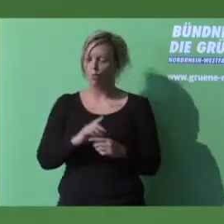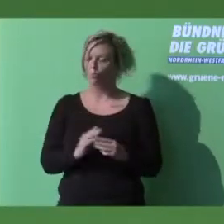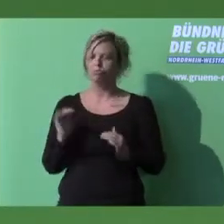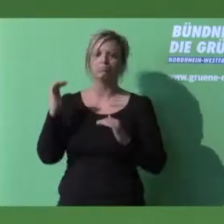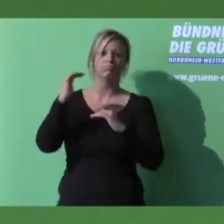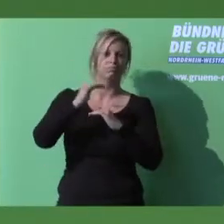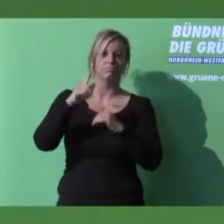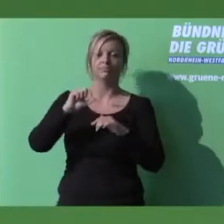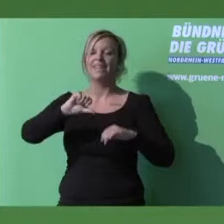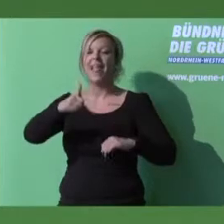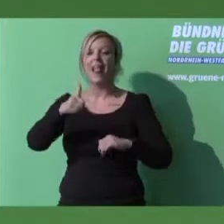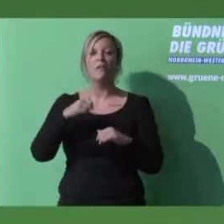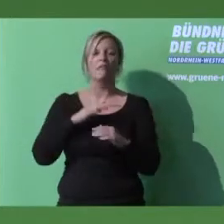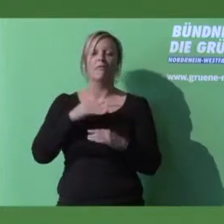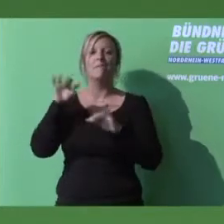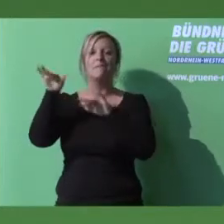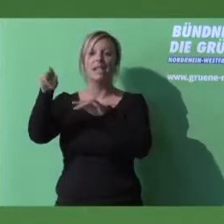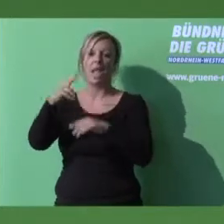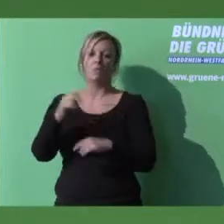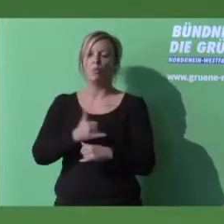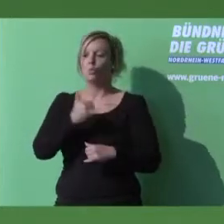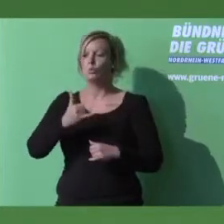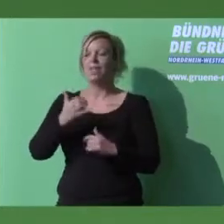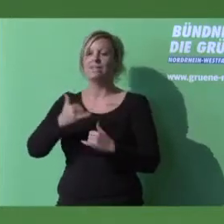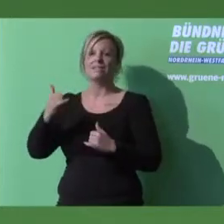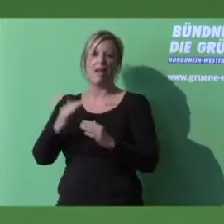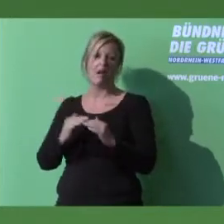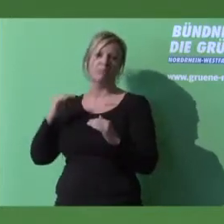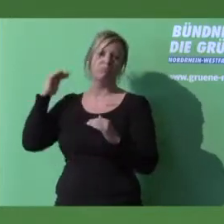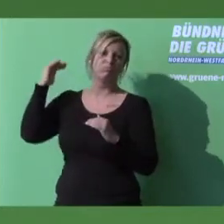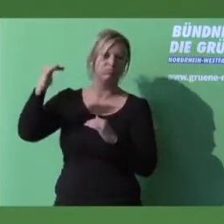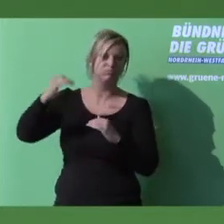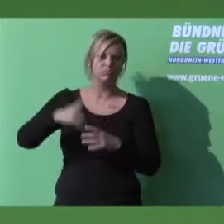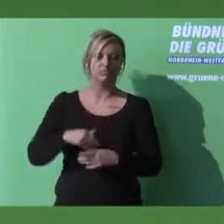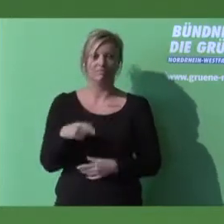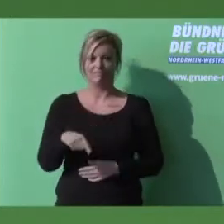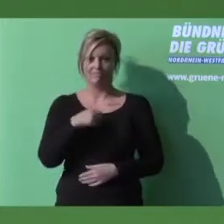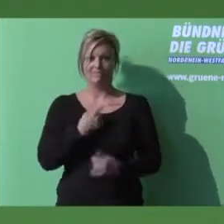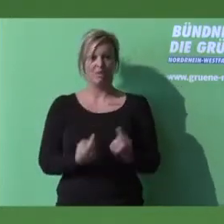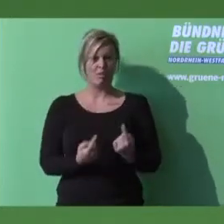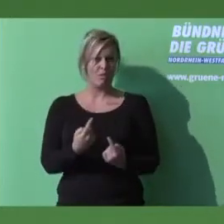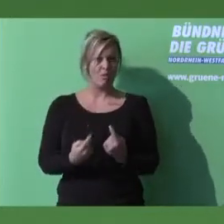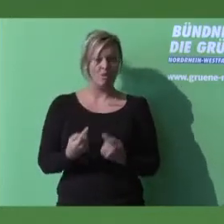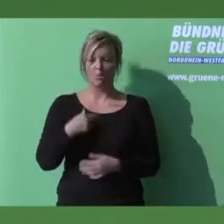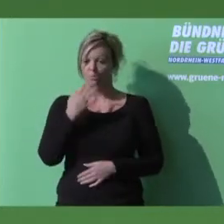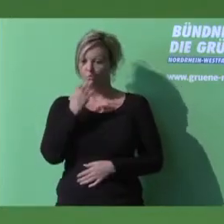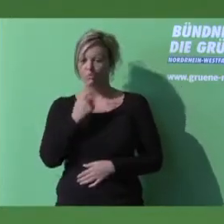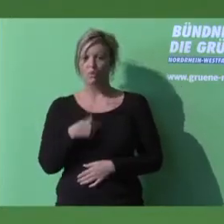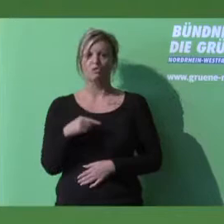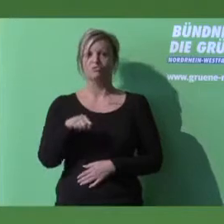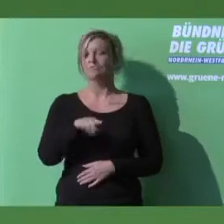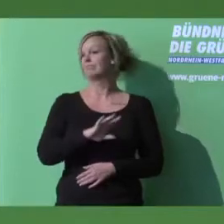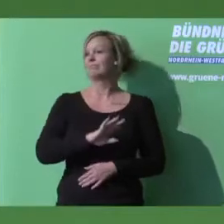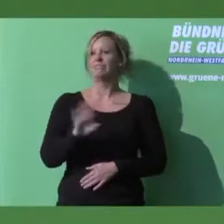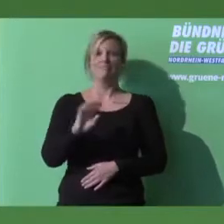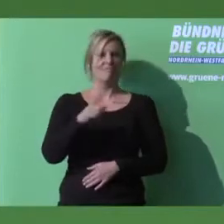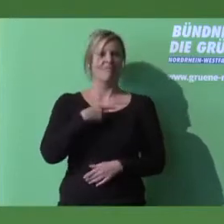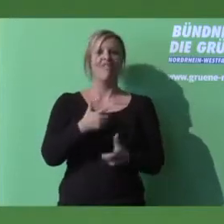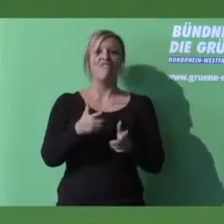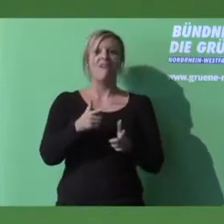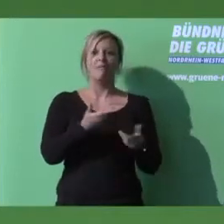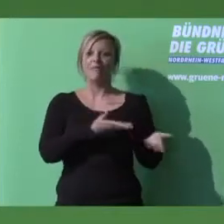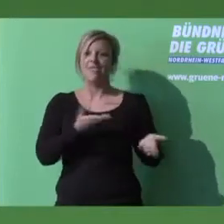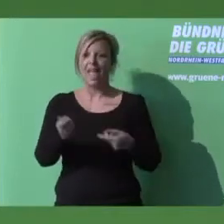jährlich angestiegen. Und wir Grünen sagen, wir wollen nicht der drittgrößte